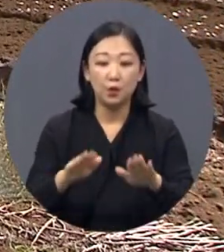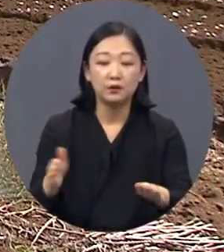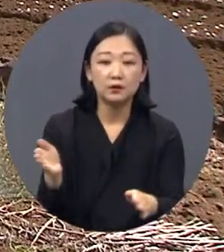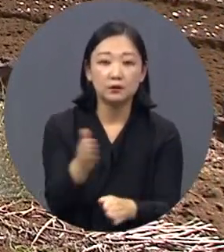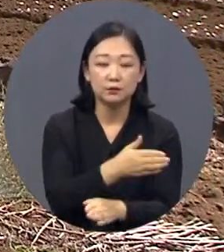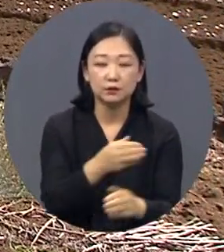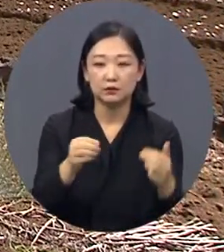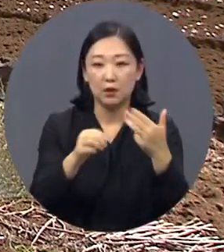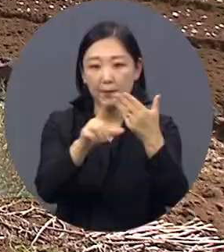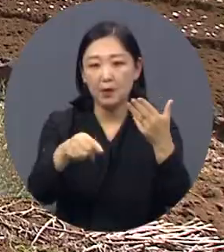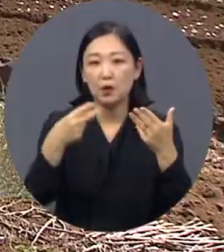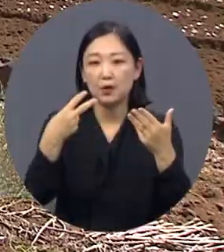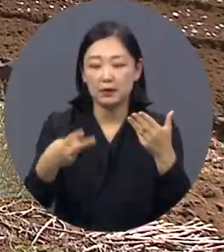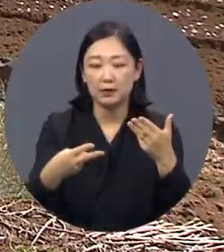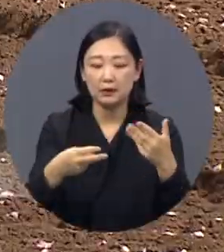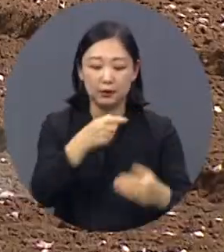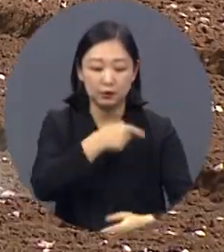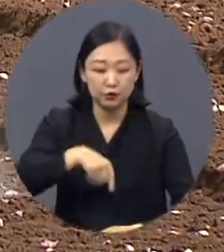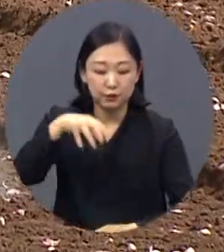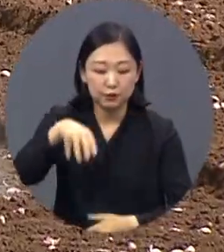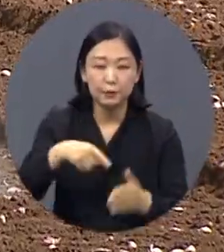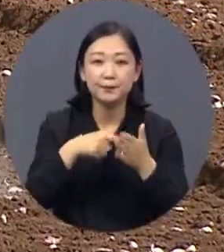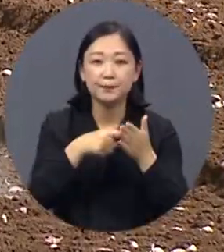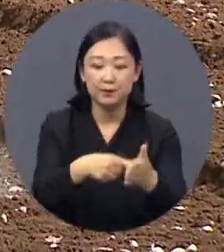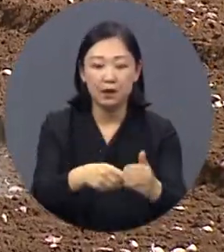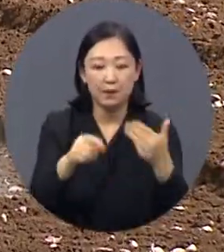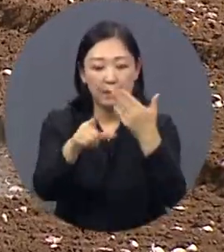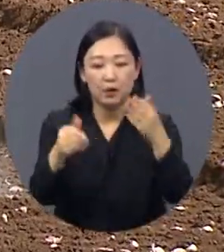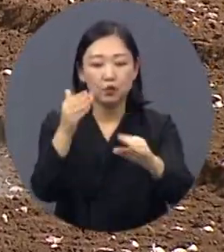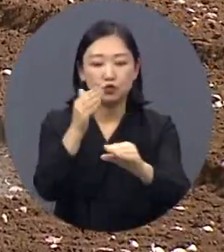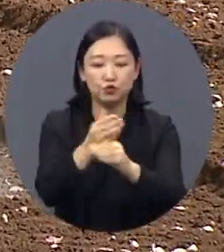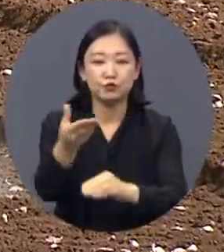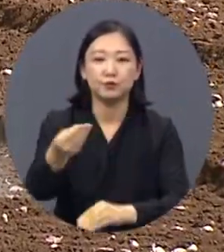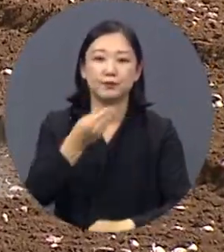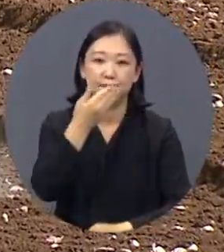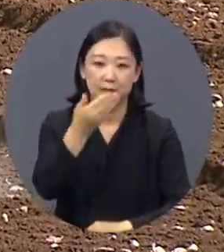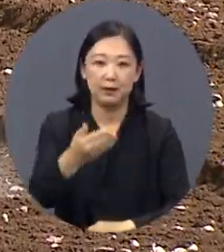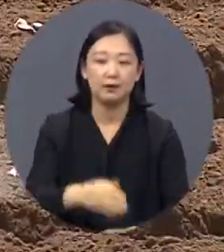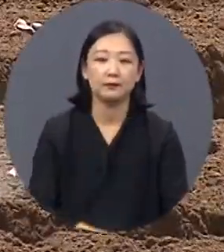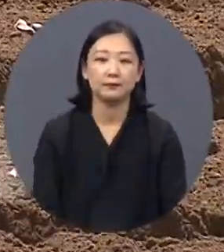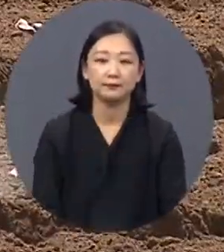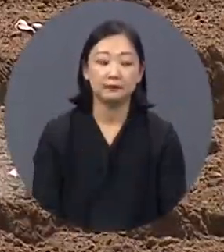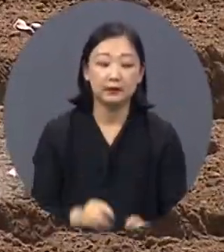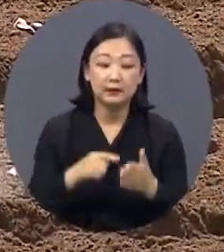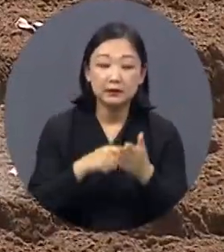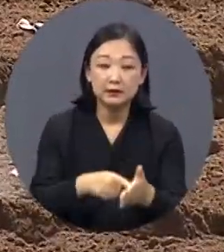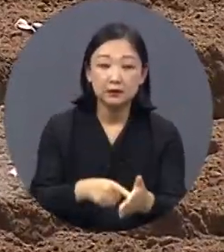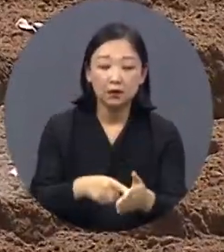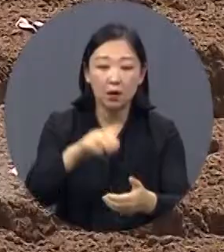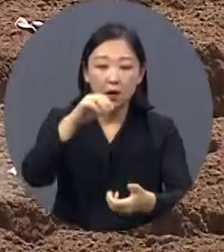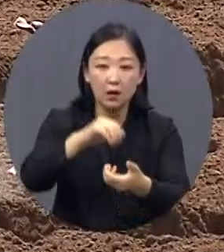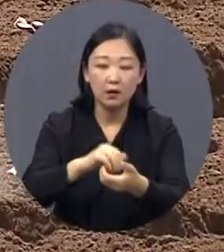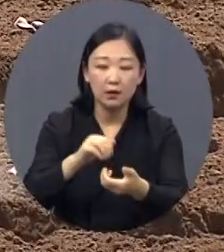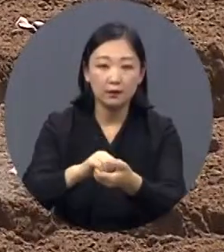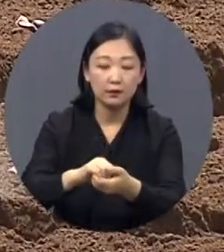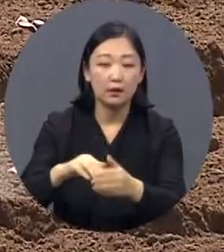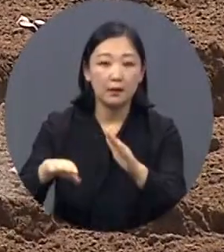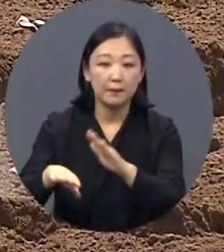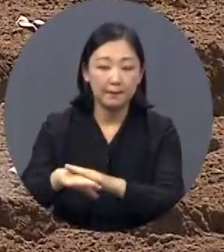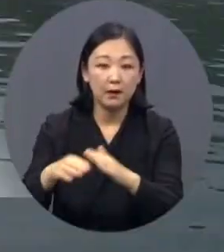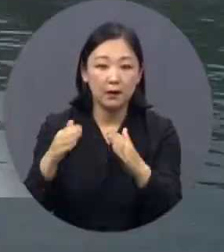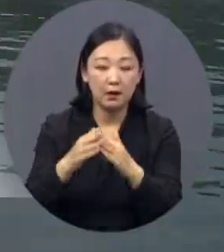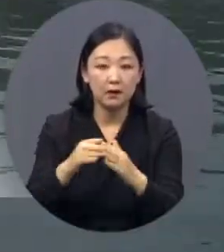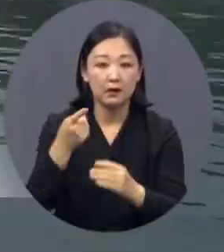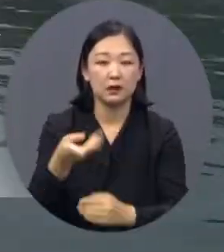2일까지 읍면동 사무소에 접수하고 8월 중에 융자를 받게 됩니다. 신청 한도는 농어가는 1억 원,